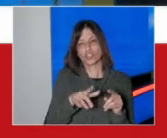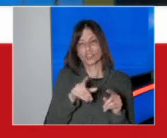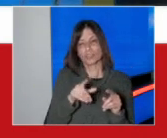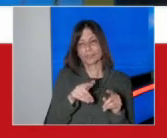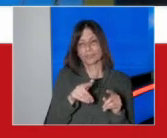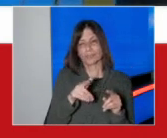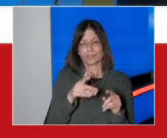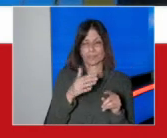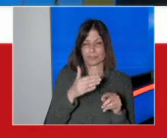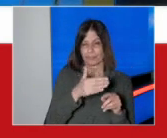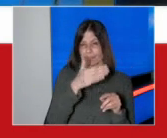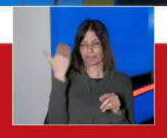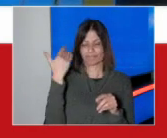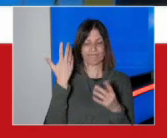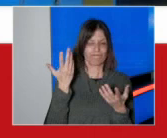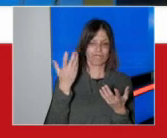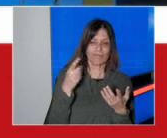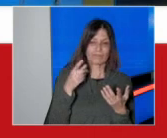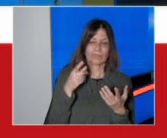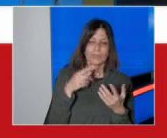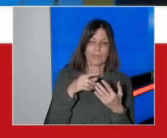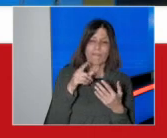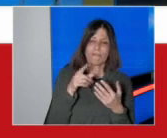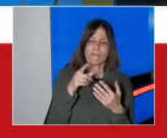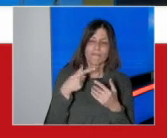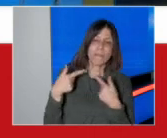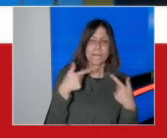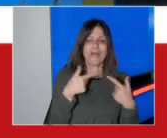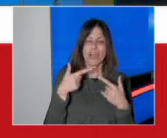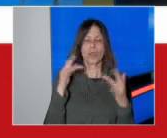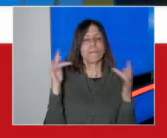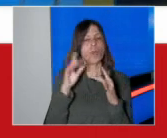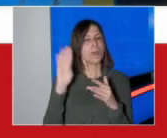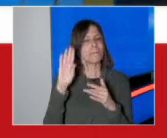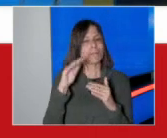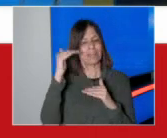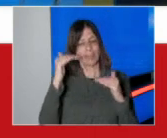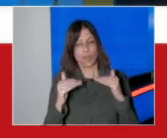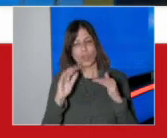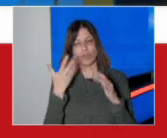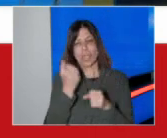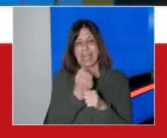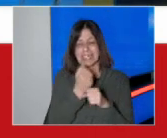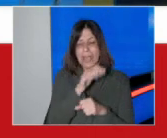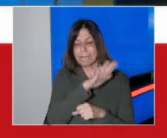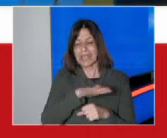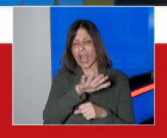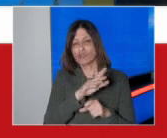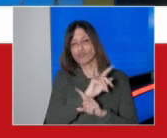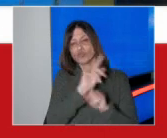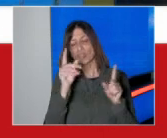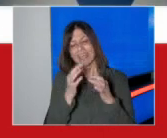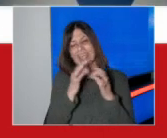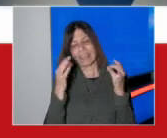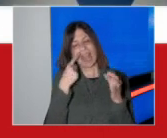תקרת הזכוכית שלו היא נורא נורא נמוכה, זה התקרה לצורך העניין של המאבק שלו מול נתניהו. ברגע שהוא ינהל כרגע מגרש שונה, יתחיל